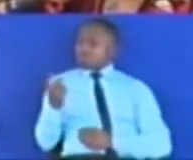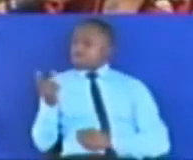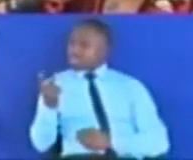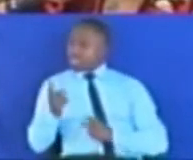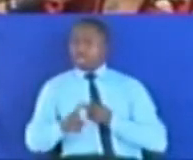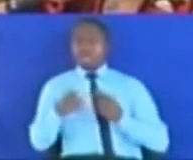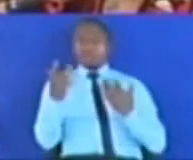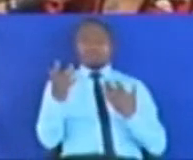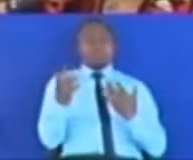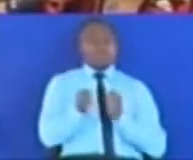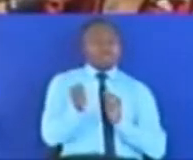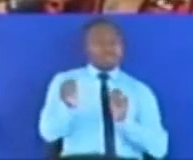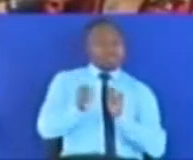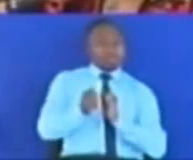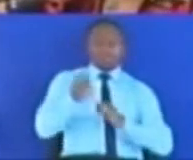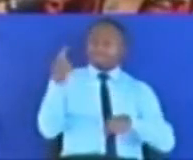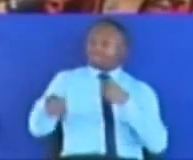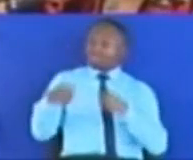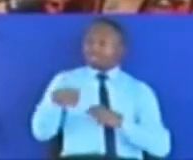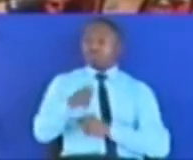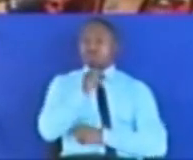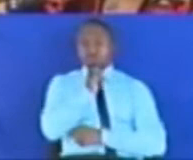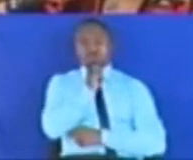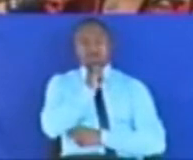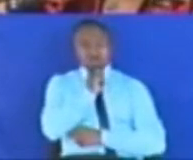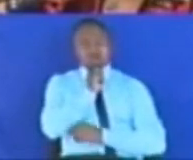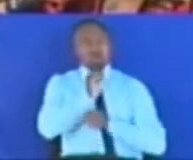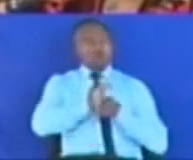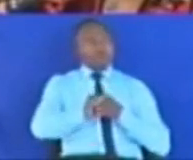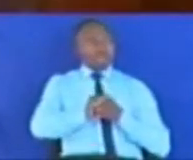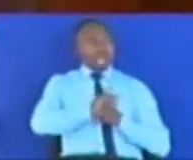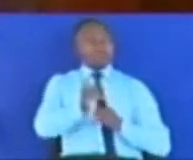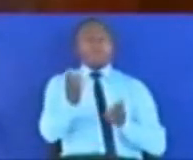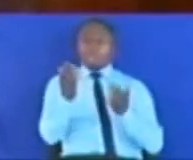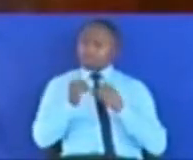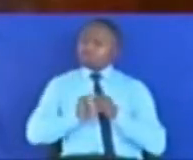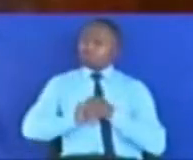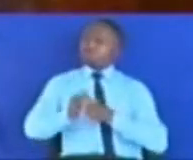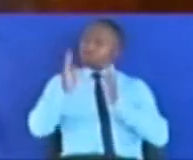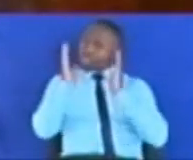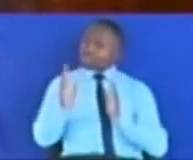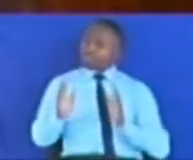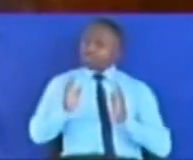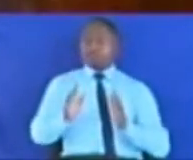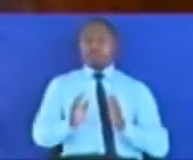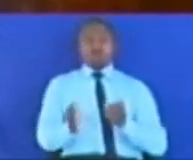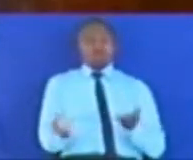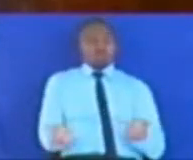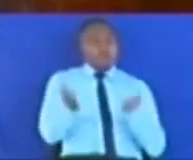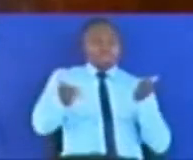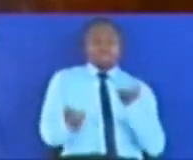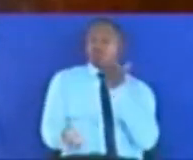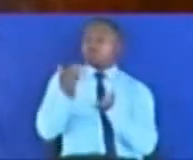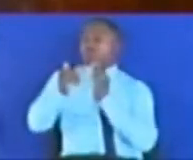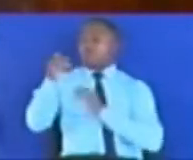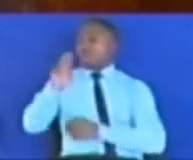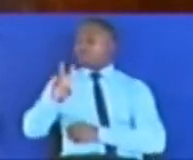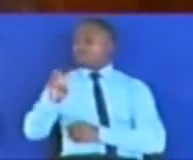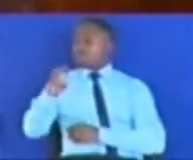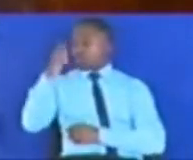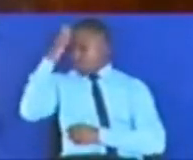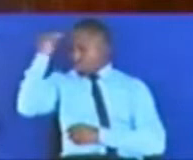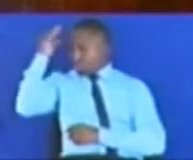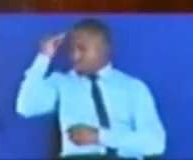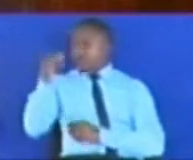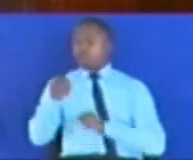mjadala wa masuala mazima haya ya siasa wangetumia effort hiyo kuhamasishana kwenda kupima virusi vya ukimwi, leo hii